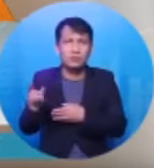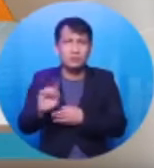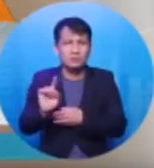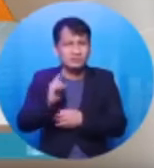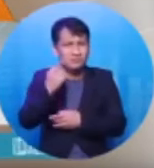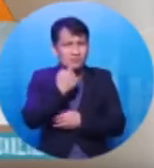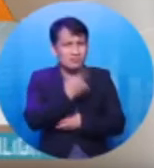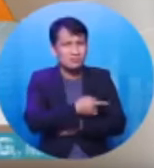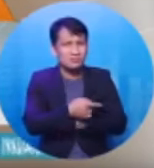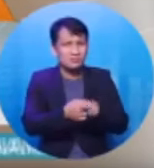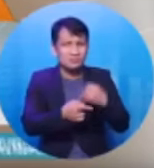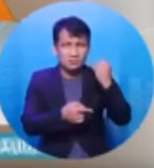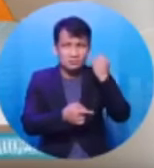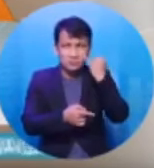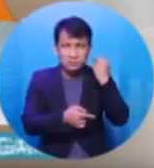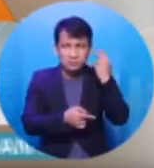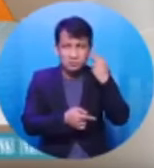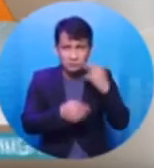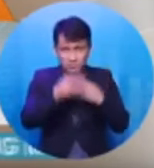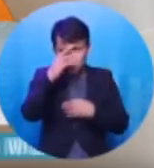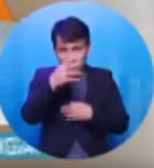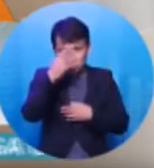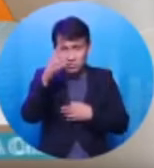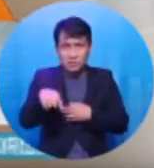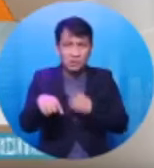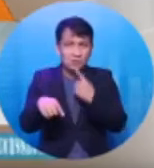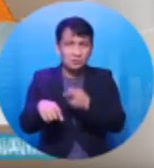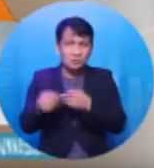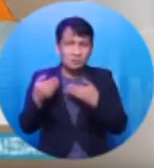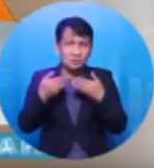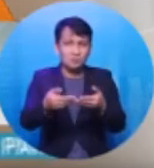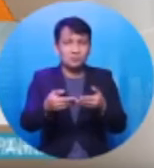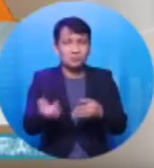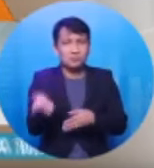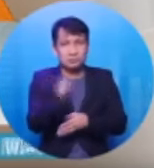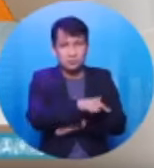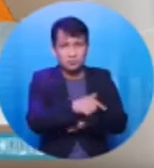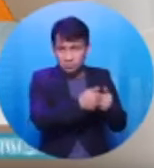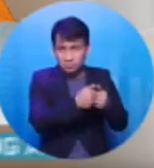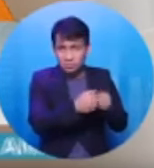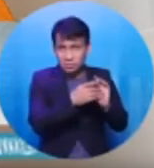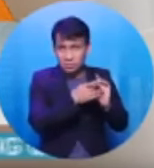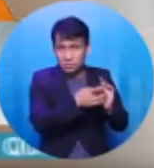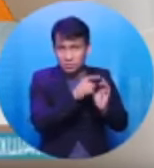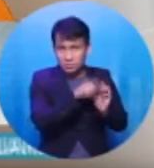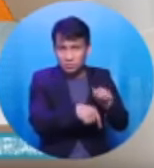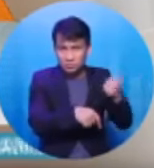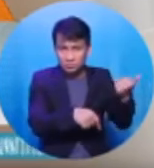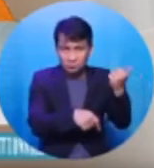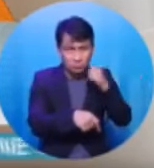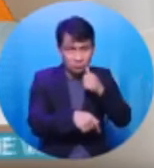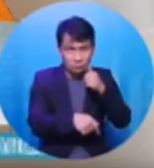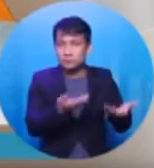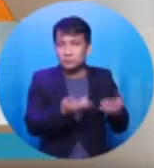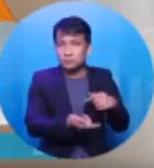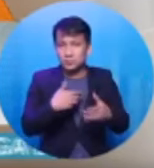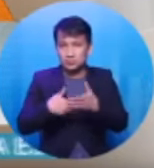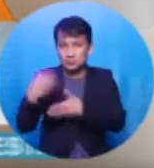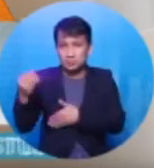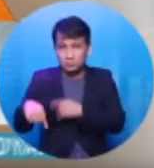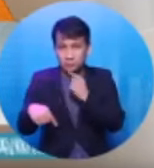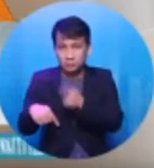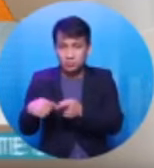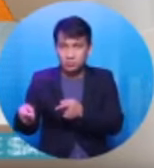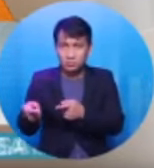Hindi kaya yung mga sinasabi ni Mr. na yan ay gawa-gawa lang niya para maipagpatuloy niya yung kanyang pagkikipagrelasyon kay Kabit, sasabihin na kapag umalis ko